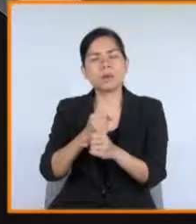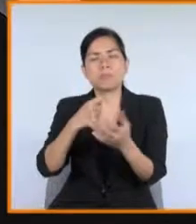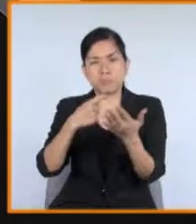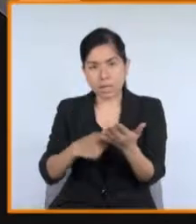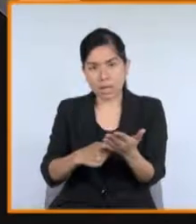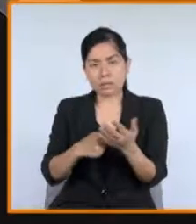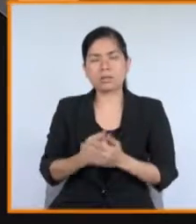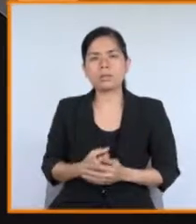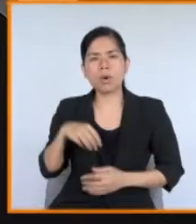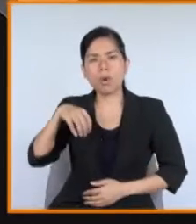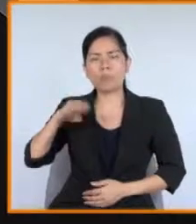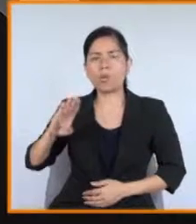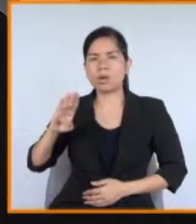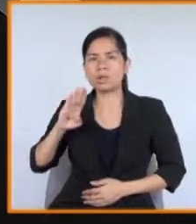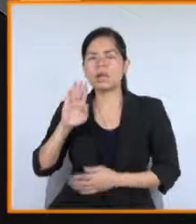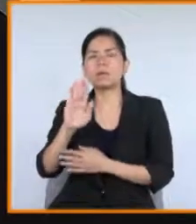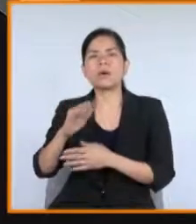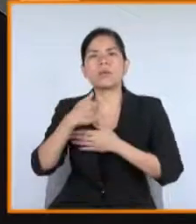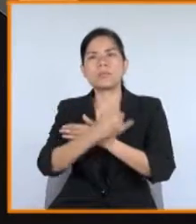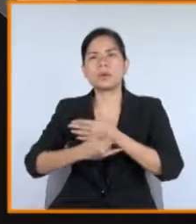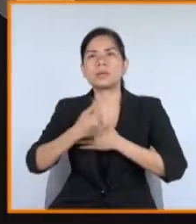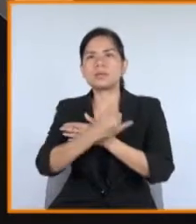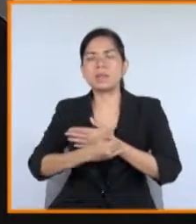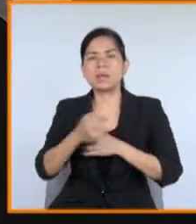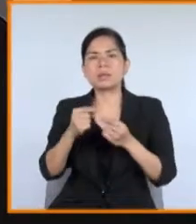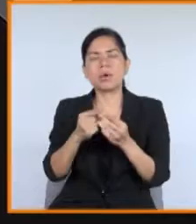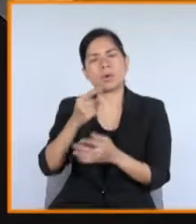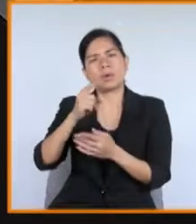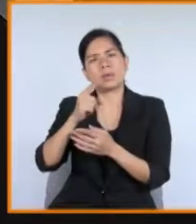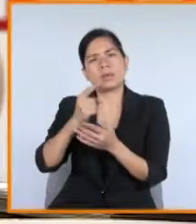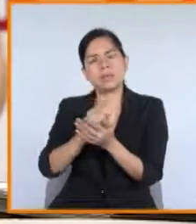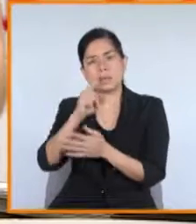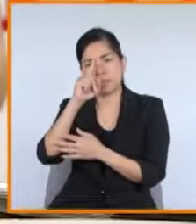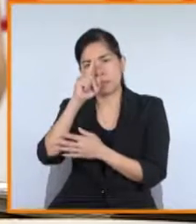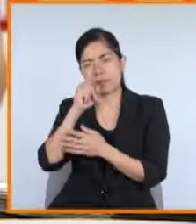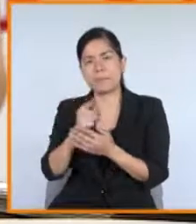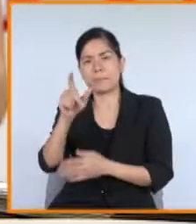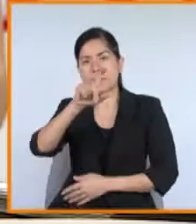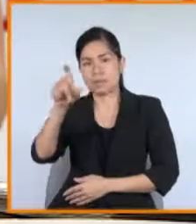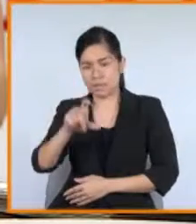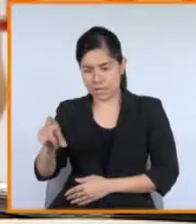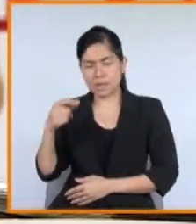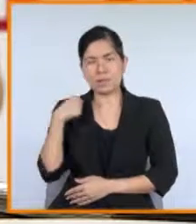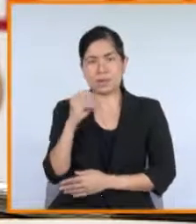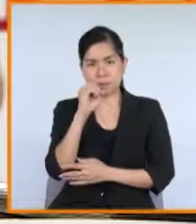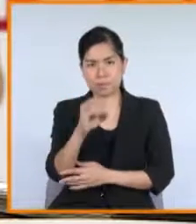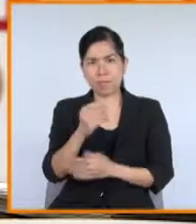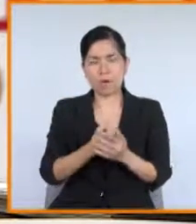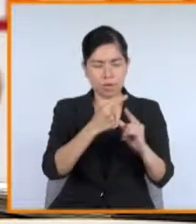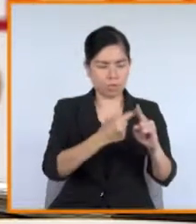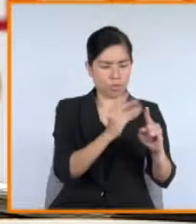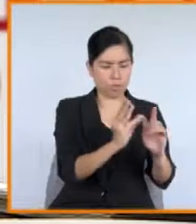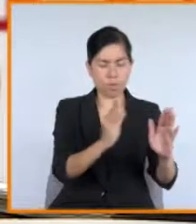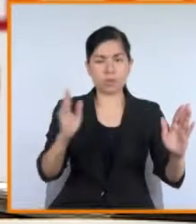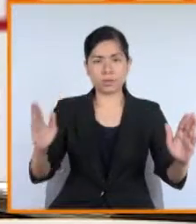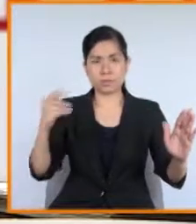ย Generali บริษัทประกันจากอิตาลีนะคะก็ได้มีการเผยยอดเบี้ยประกันในช่วง6เดือนแรกของปีนี้ที่ได้มีการขยาย